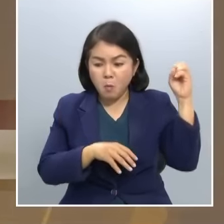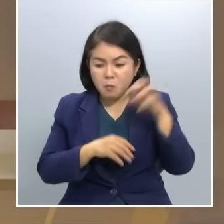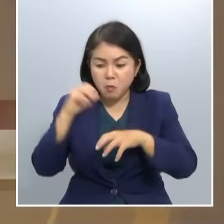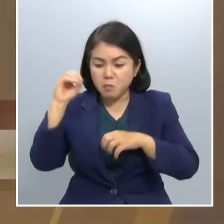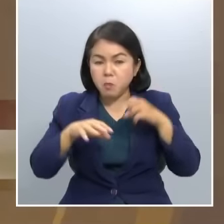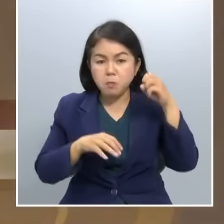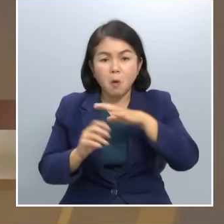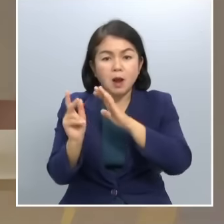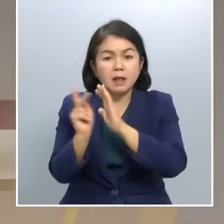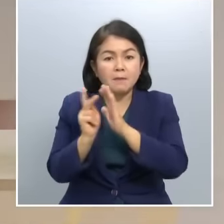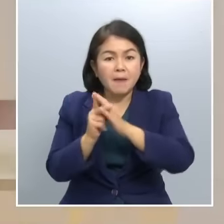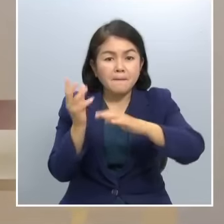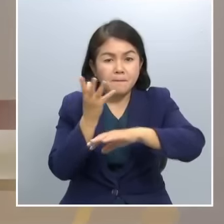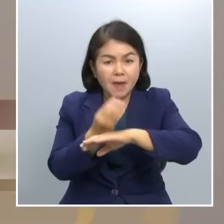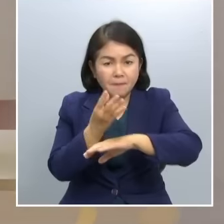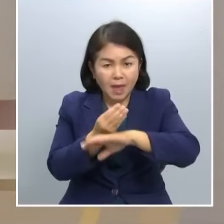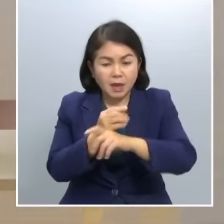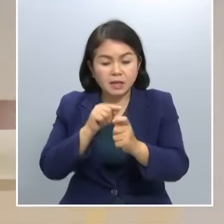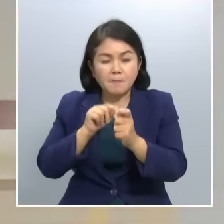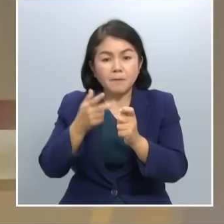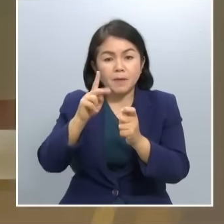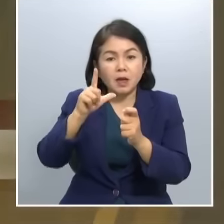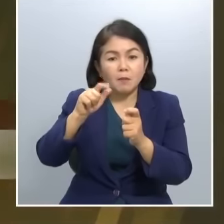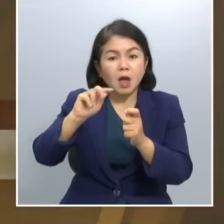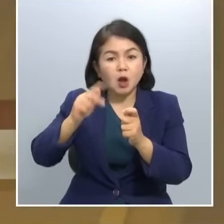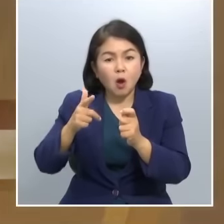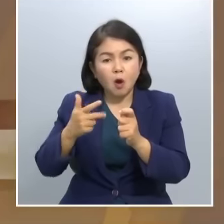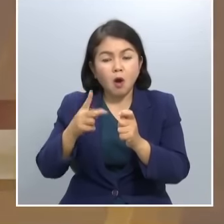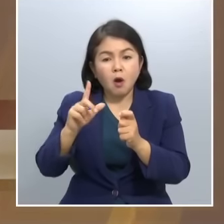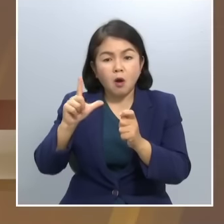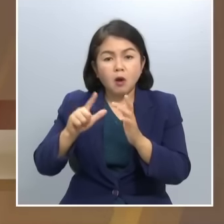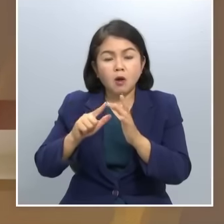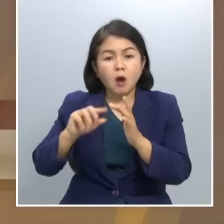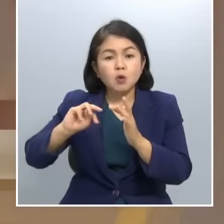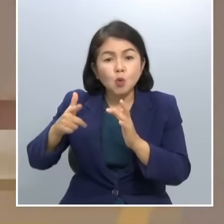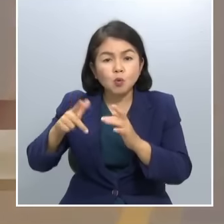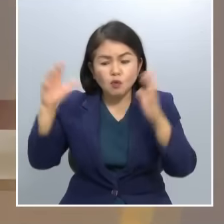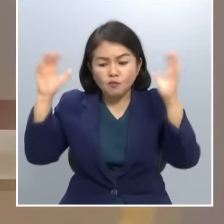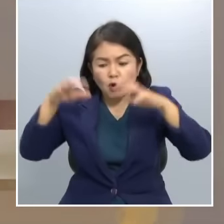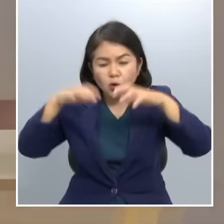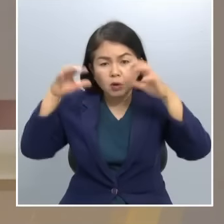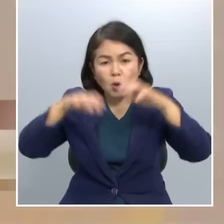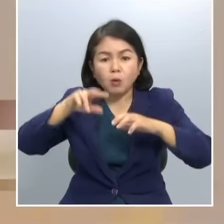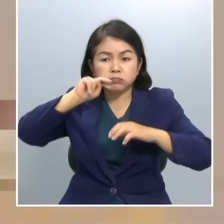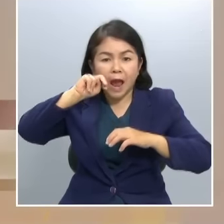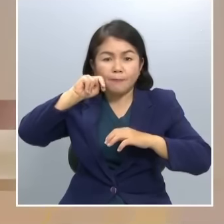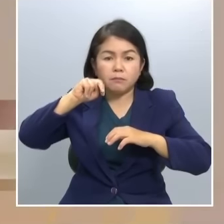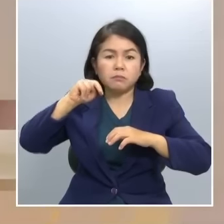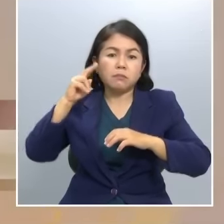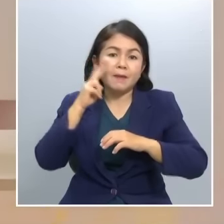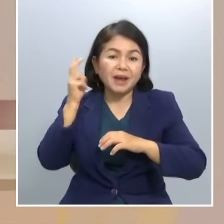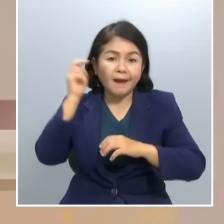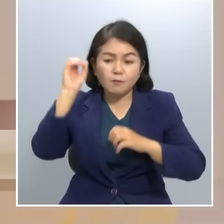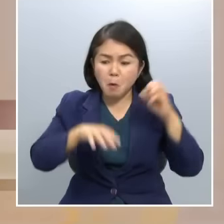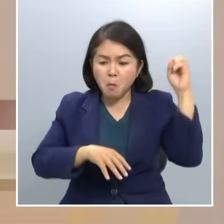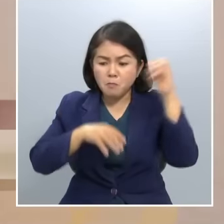ยเฉพาะพื้นที่อำเภอคลองขลุงค่ะหลายตำบลได้รับผลกระทบนะคะแล้วฝนตกแรงลมพัดแรงเป็นชั่วโมงอะค่ะ